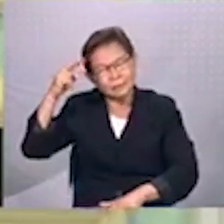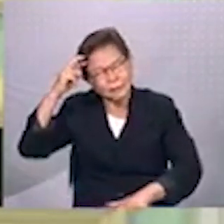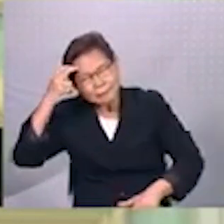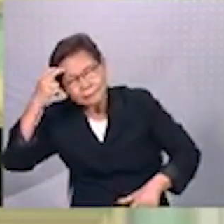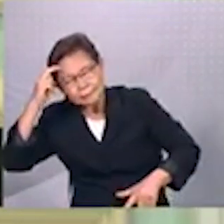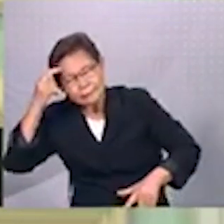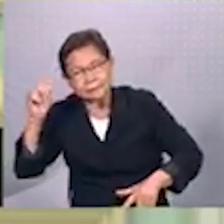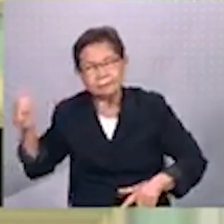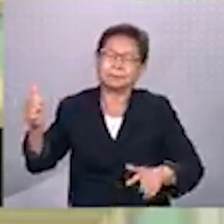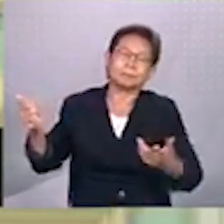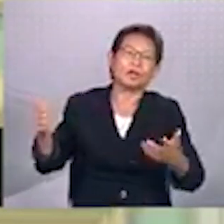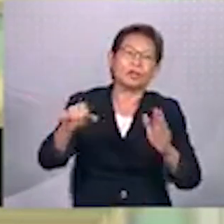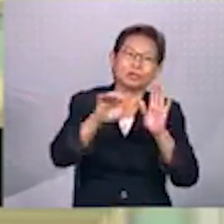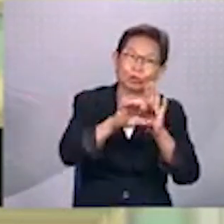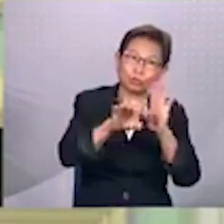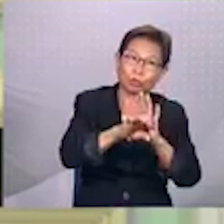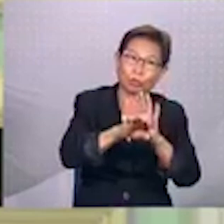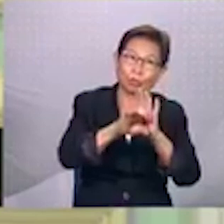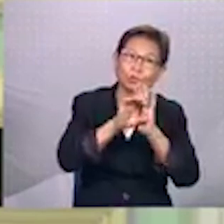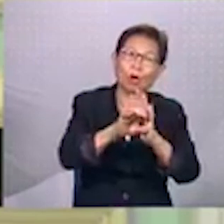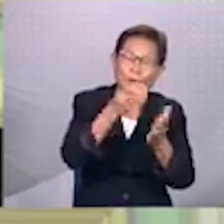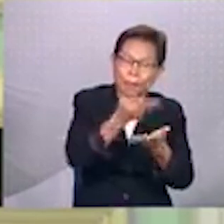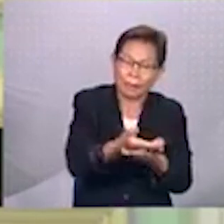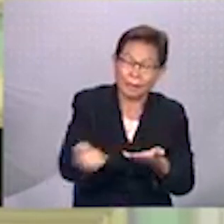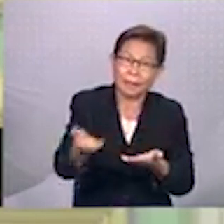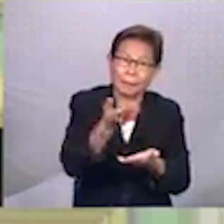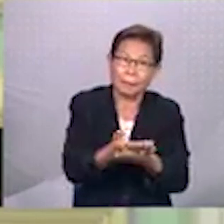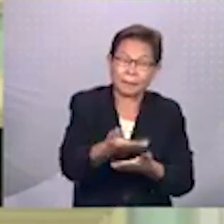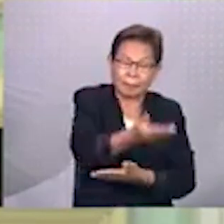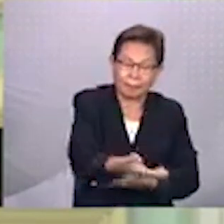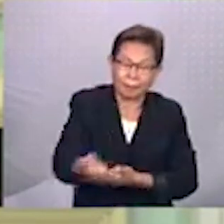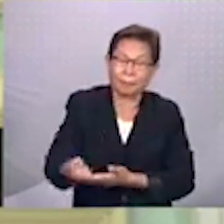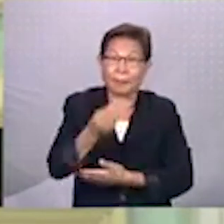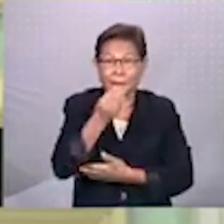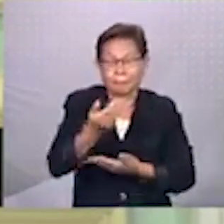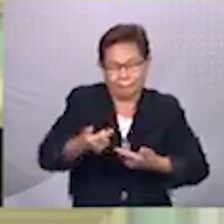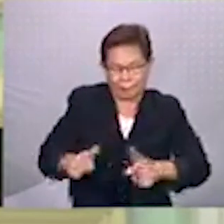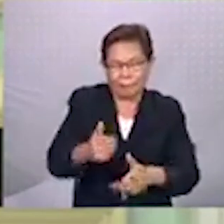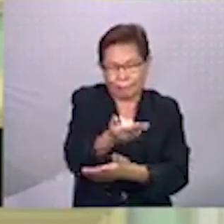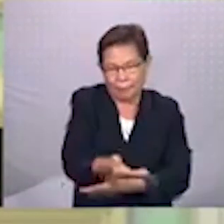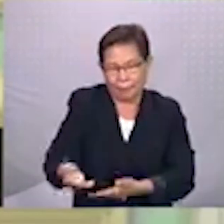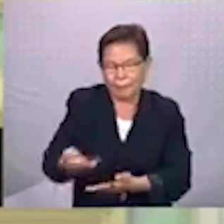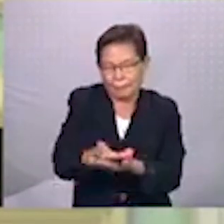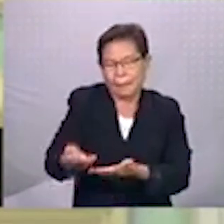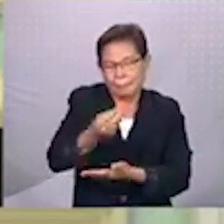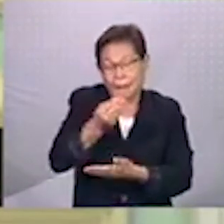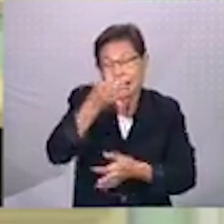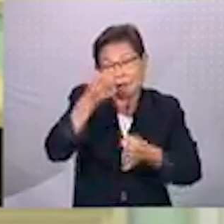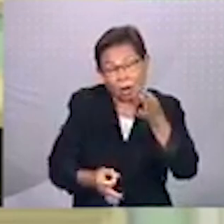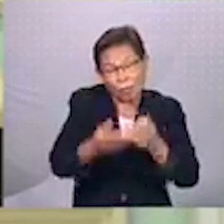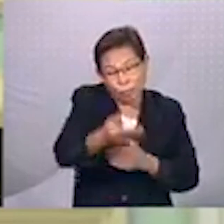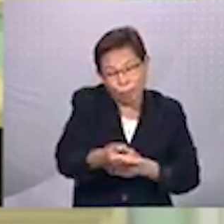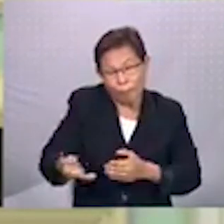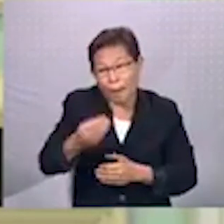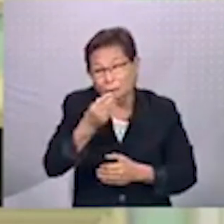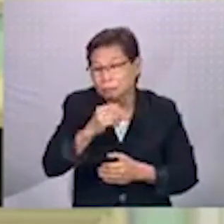contoh, kita membenarkan untuk membeli produk makanan. Jadi, kalau produk